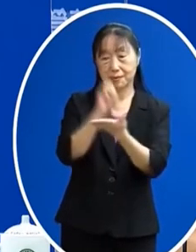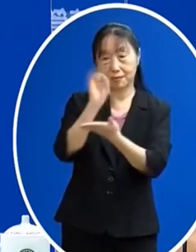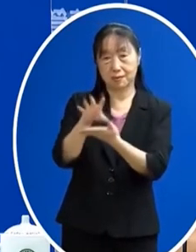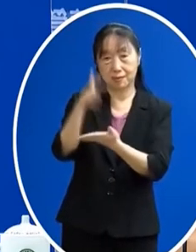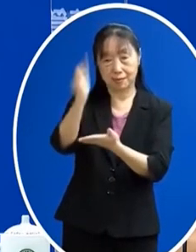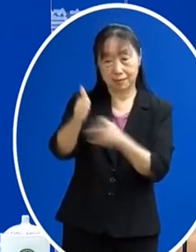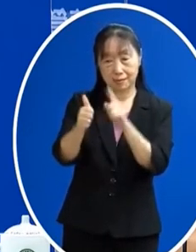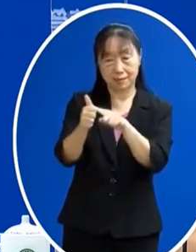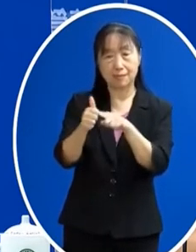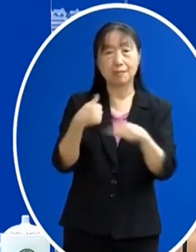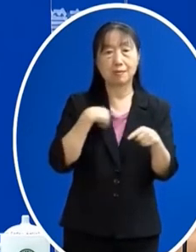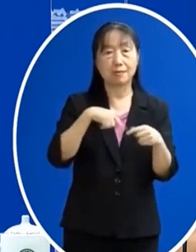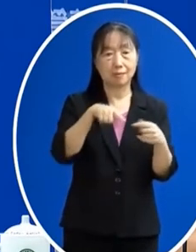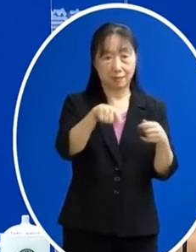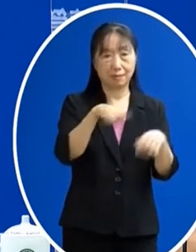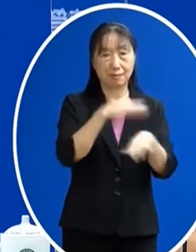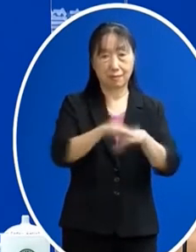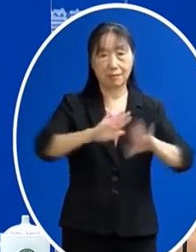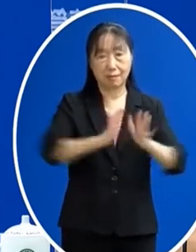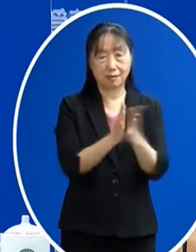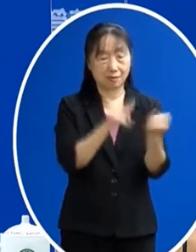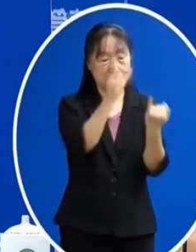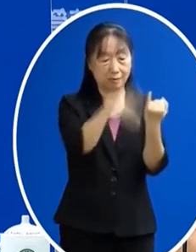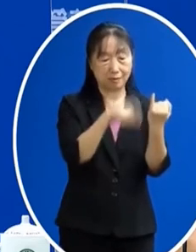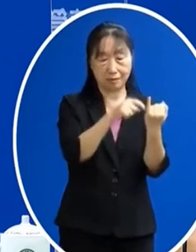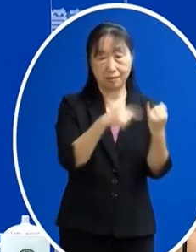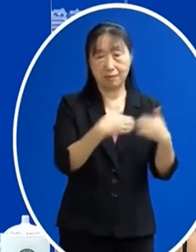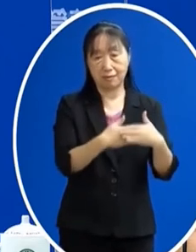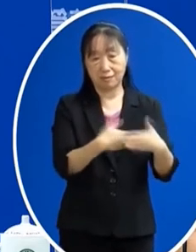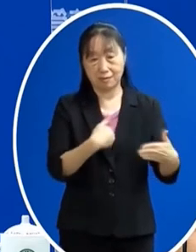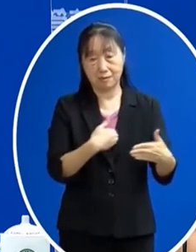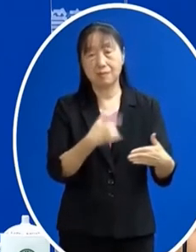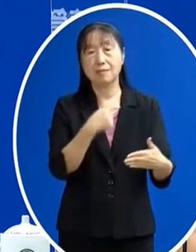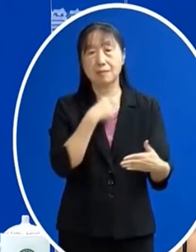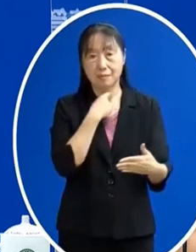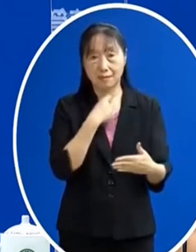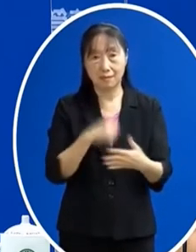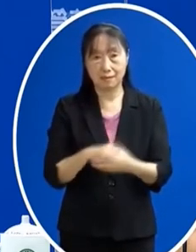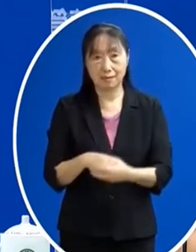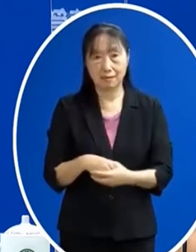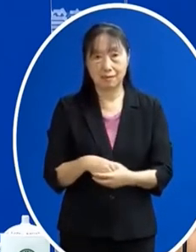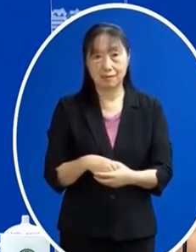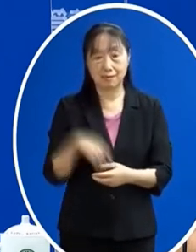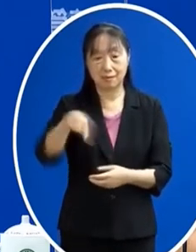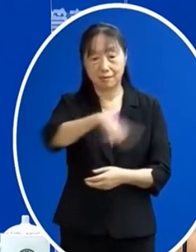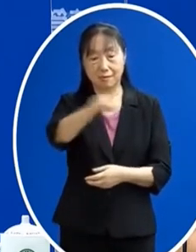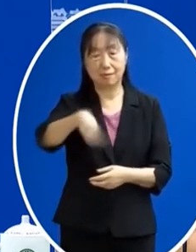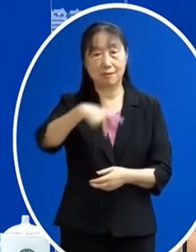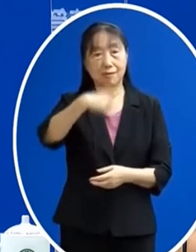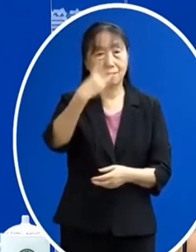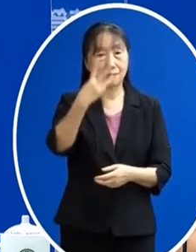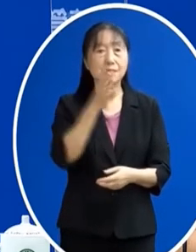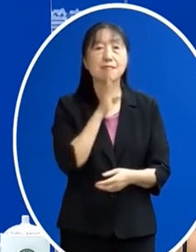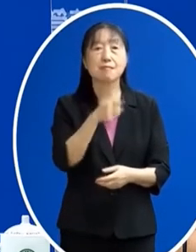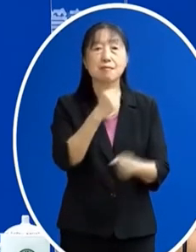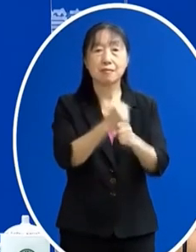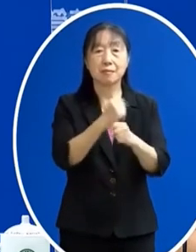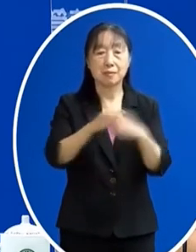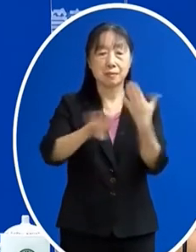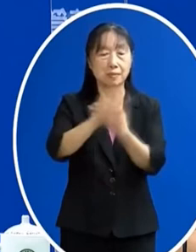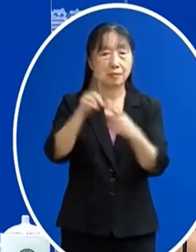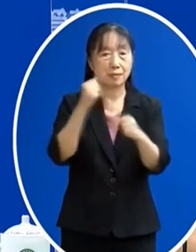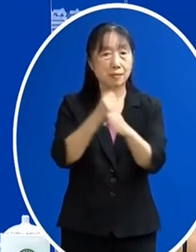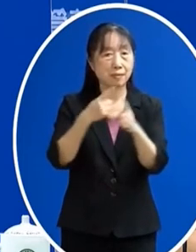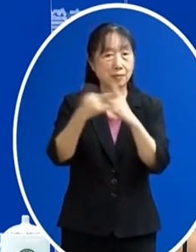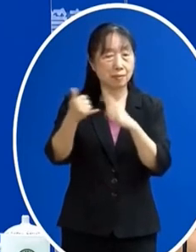离这个病人，然后隔离这个当事者然后所有 P3 的操作人员也